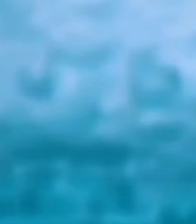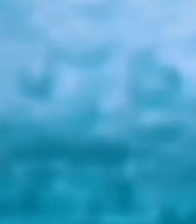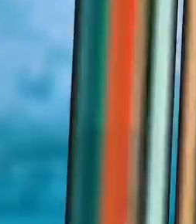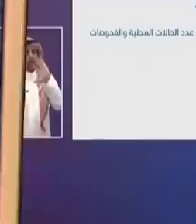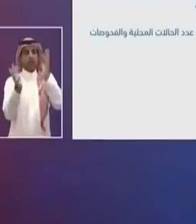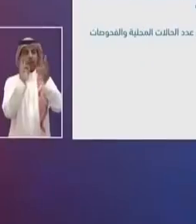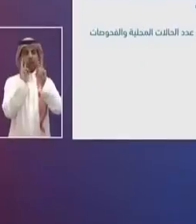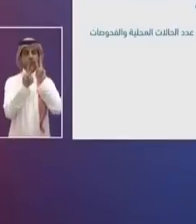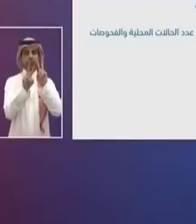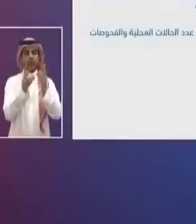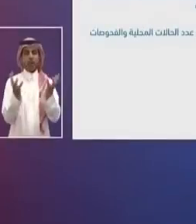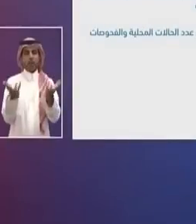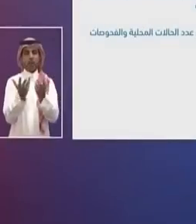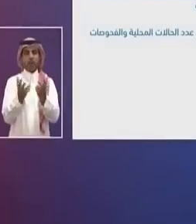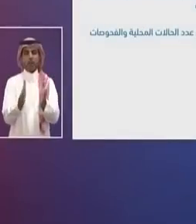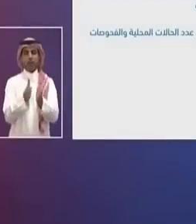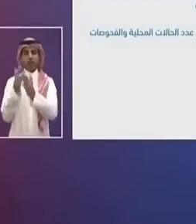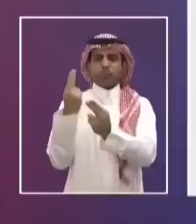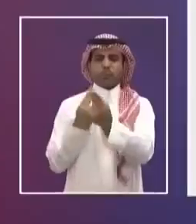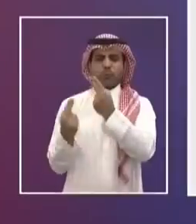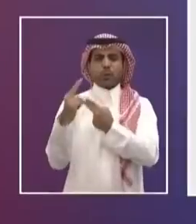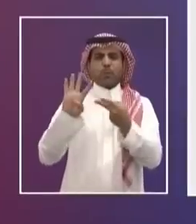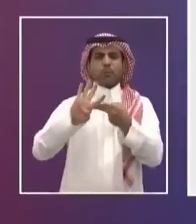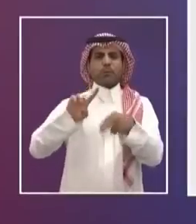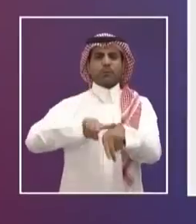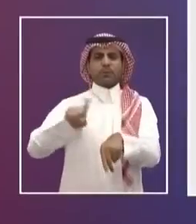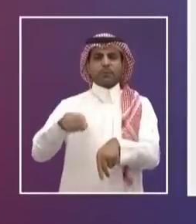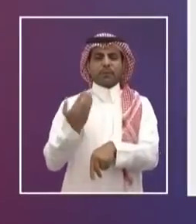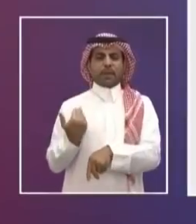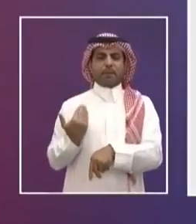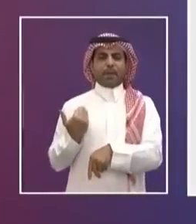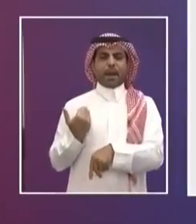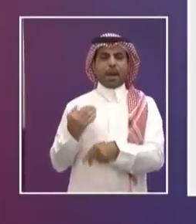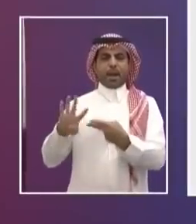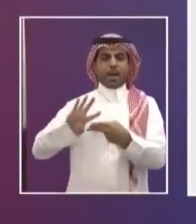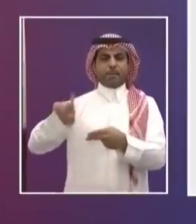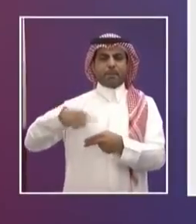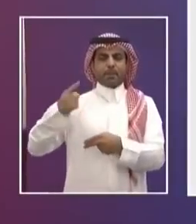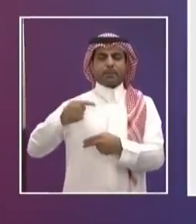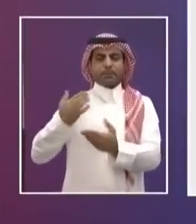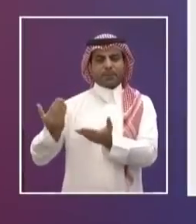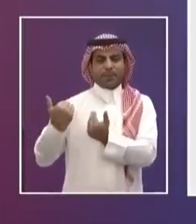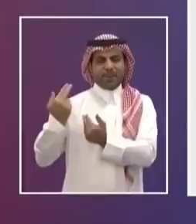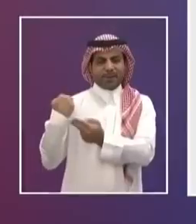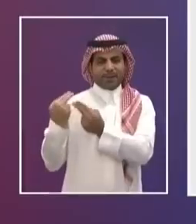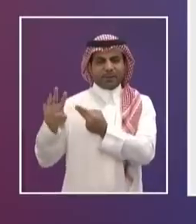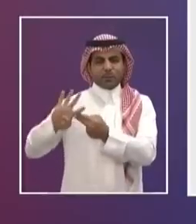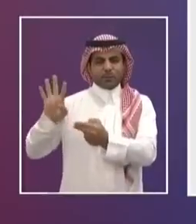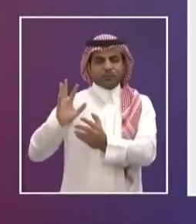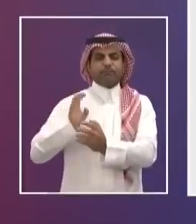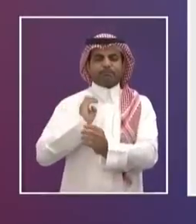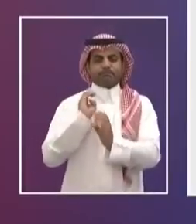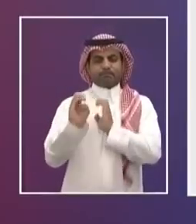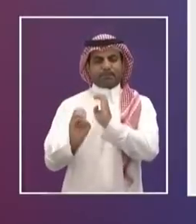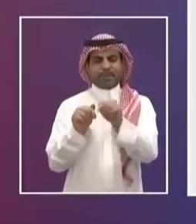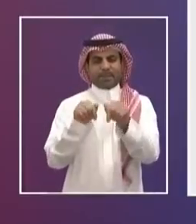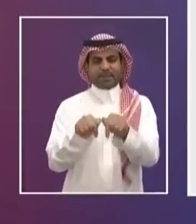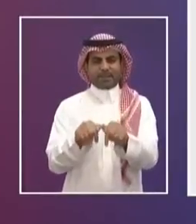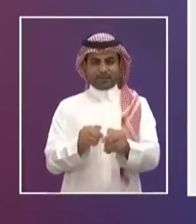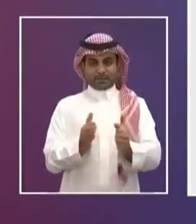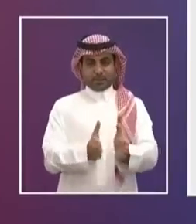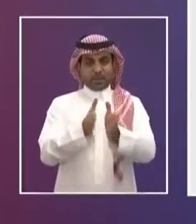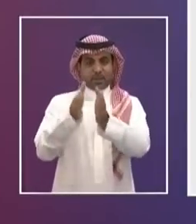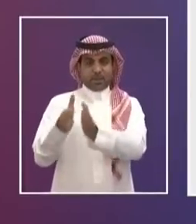الصحة. إلى هناك الإجابة على مجموعة من الاستفسارات التي تم رصدها خلال 24 ساعة الماضية، كذلك